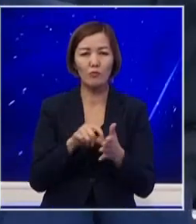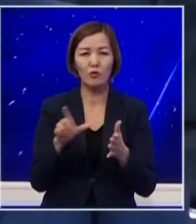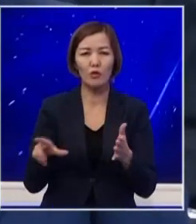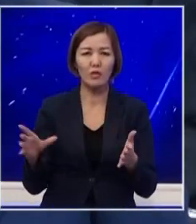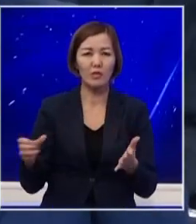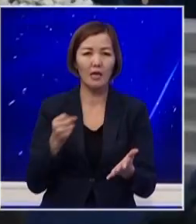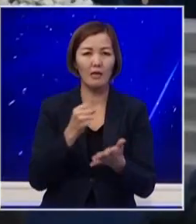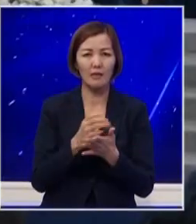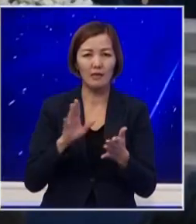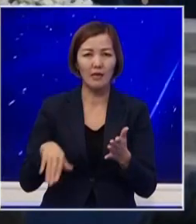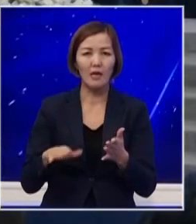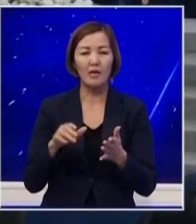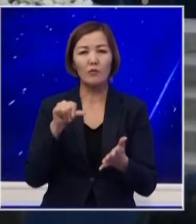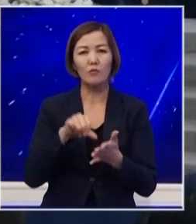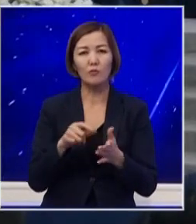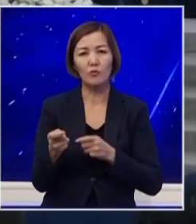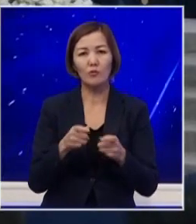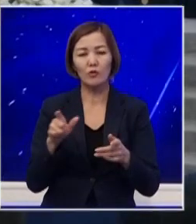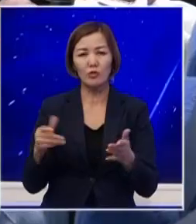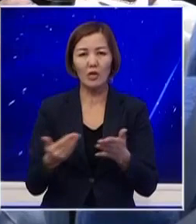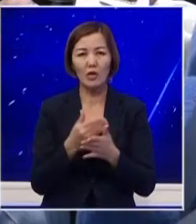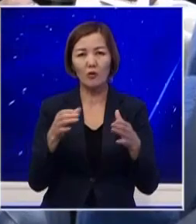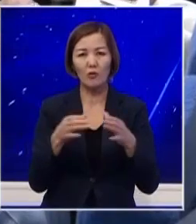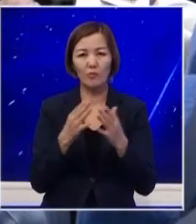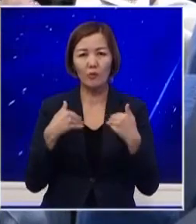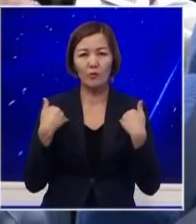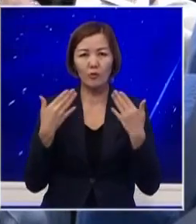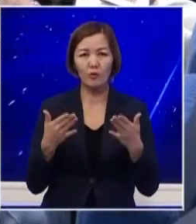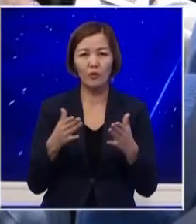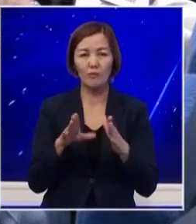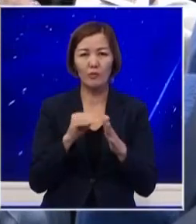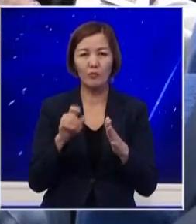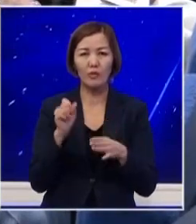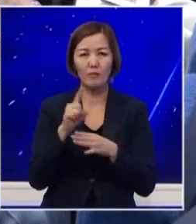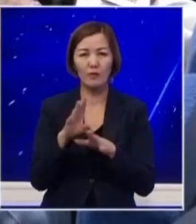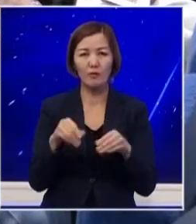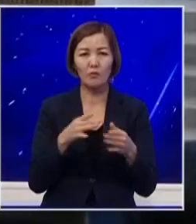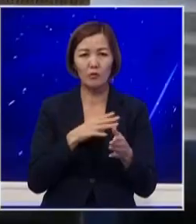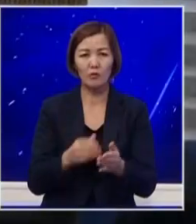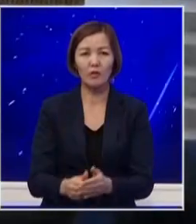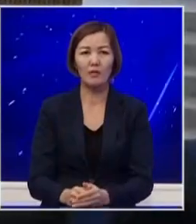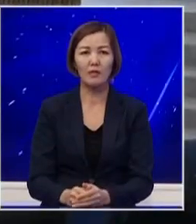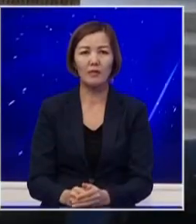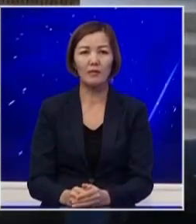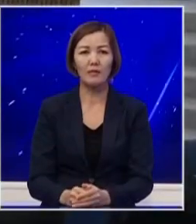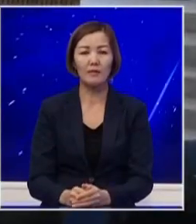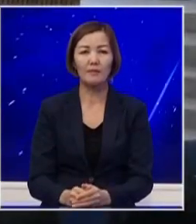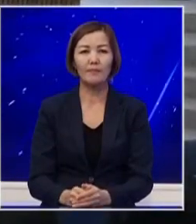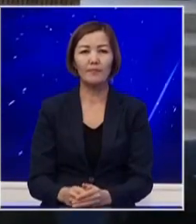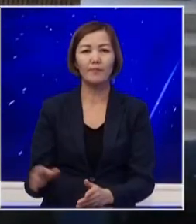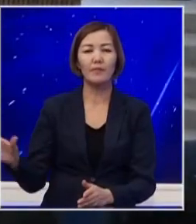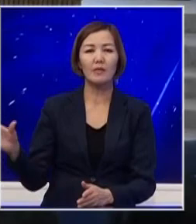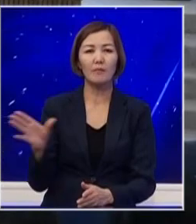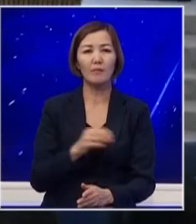тағайындалды. Сессия соңында сөз алған өңір басшысы жаңа құрамды құттықтап, депутаттарға бірқатар міндеттемелер жүктеді. Баршаңызды